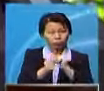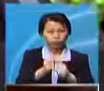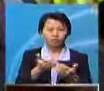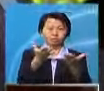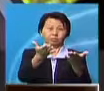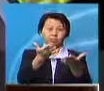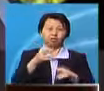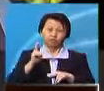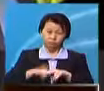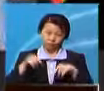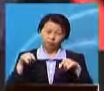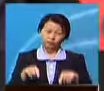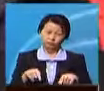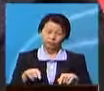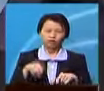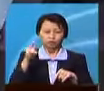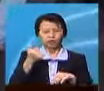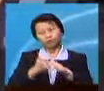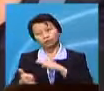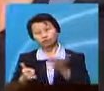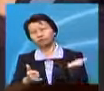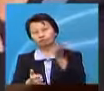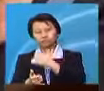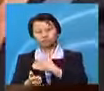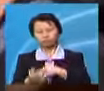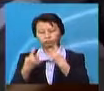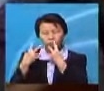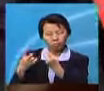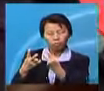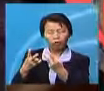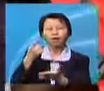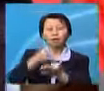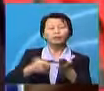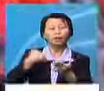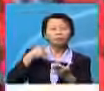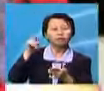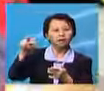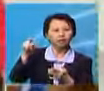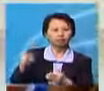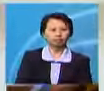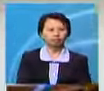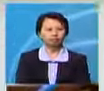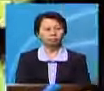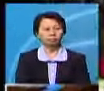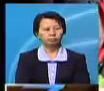Takkanlah kita nak duduk kat sini aja. Kita masuk dulu. Kita tengok apa yang ada.